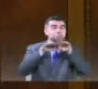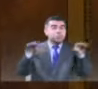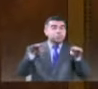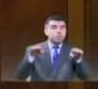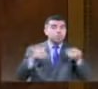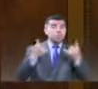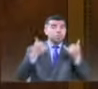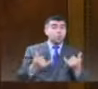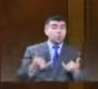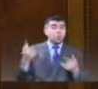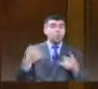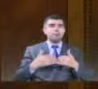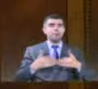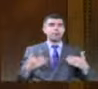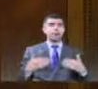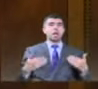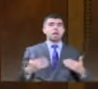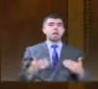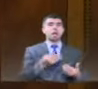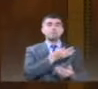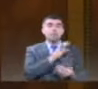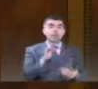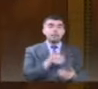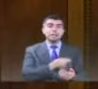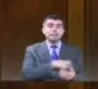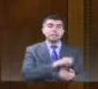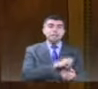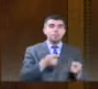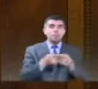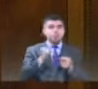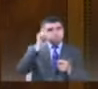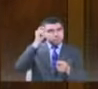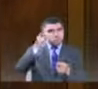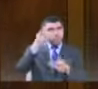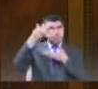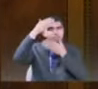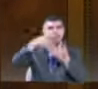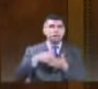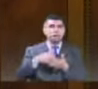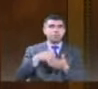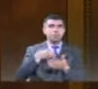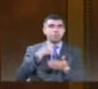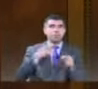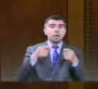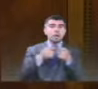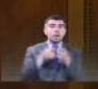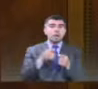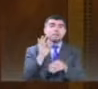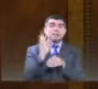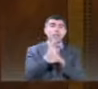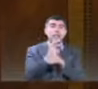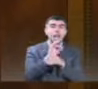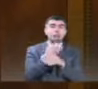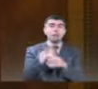اليوم هما فرحانين بهذا الشيء اللي كنديروا، وتيجيو كيتنيو على المغرب، ونقول لك بصراحة جايين يتعلموا منه كيفاش يديروا هما